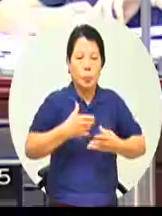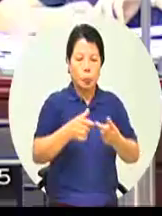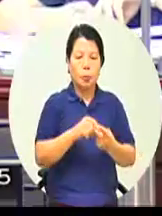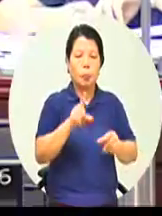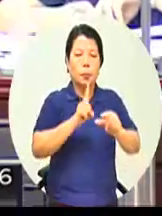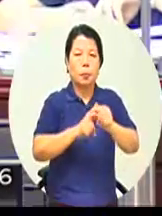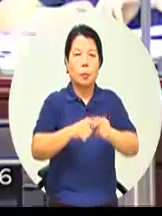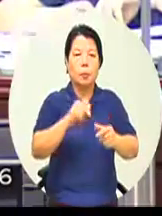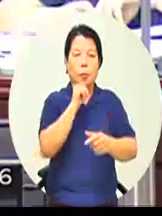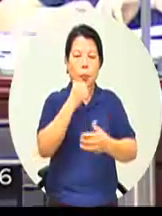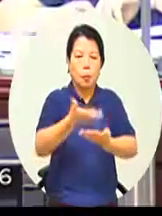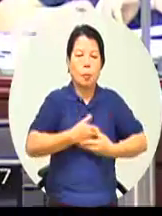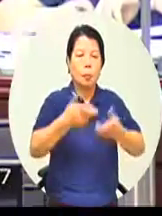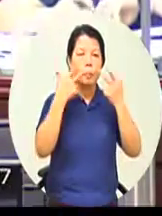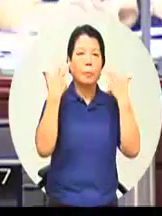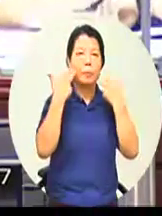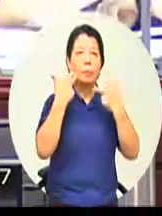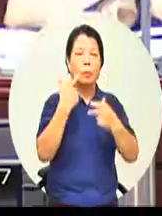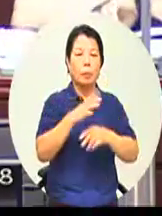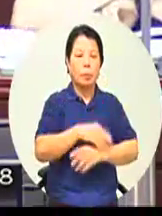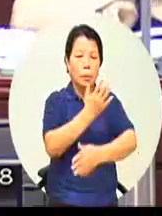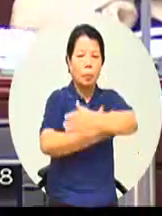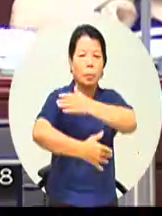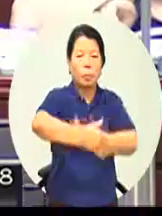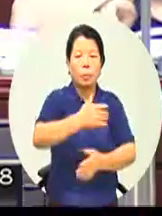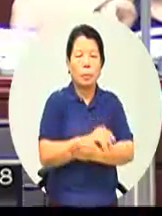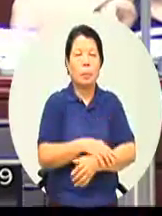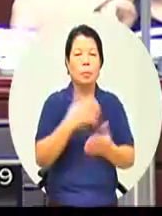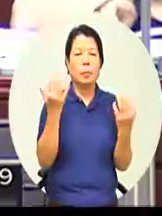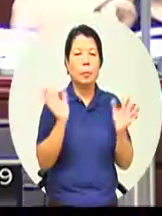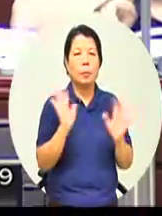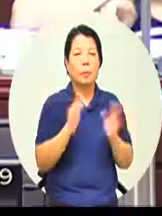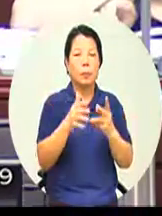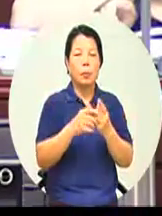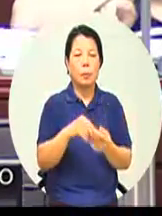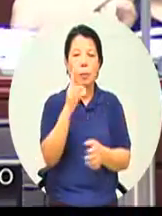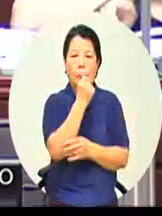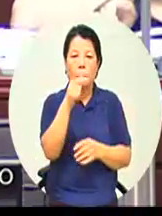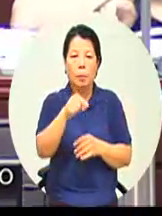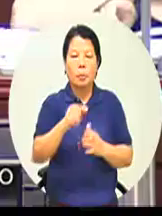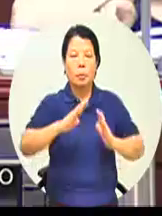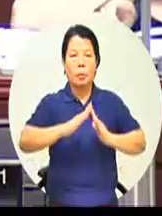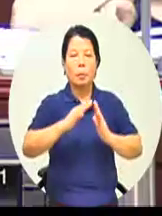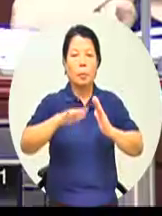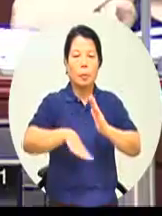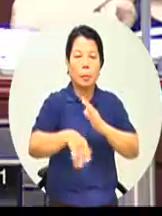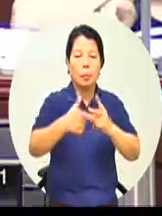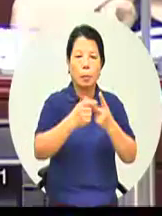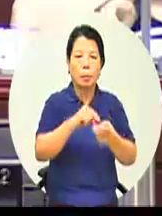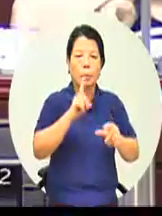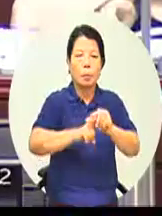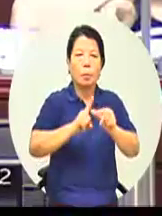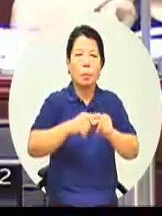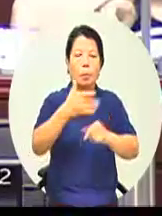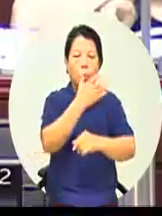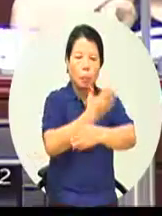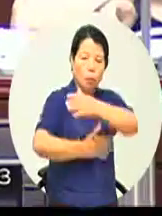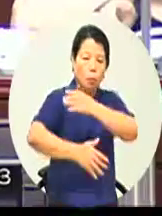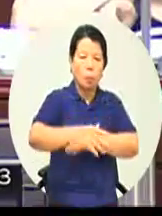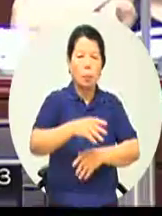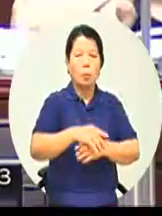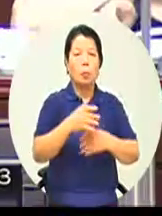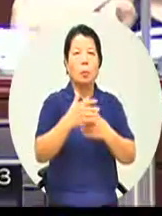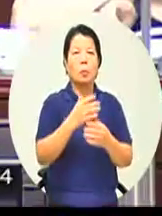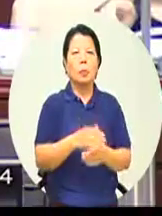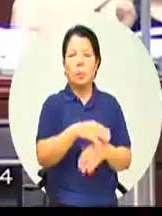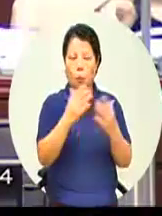收入户、原住民子女、身心障碍的幼儿、特殊境遇家庭的子女，还有中度以上身心障碍的子女，是